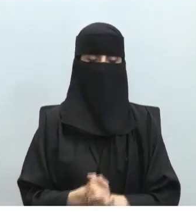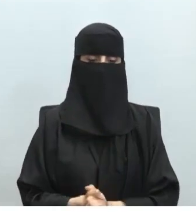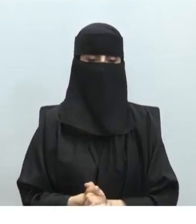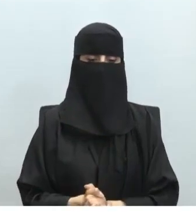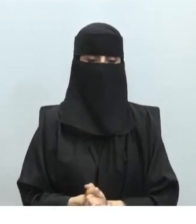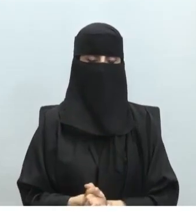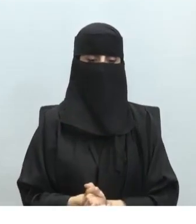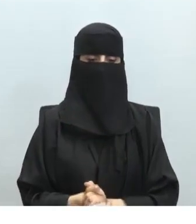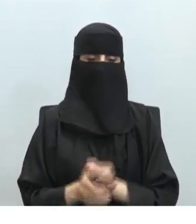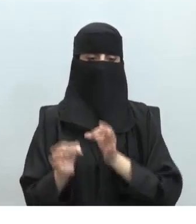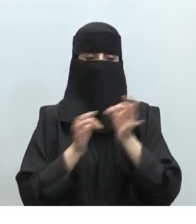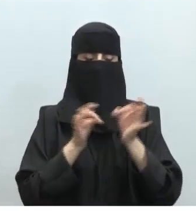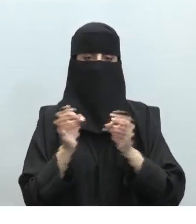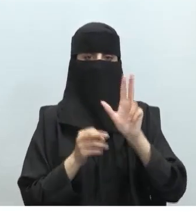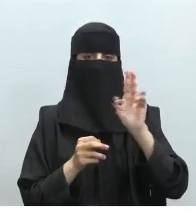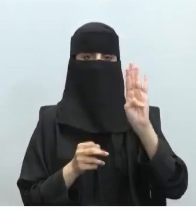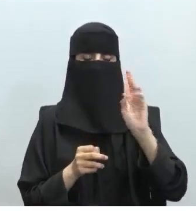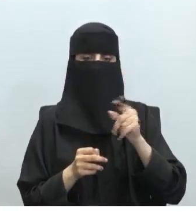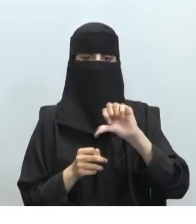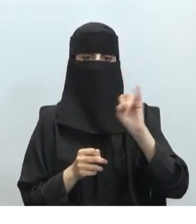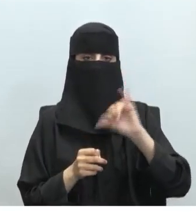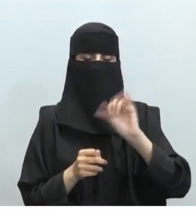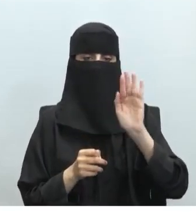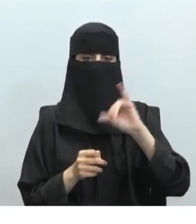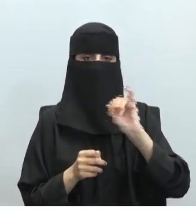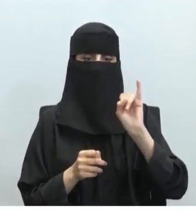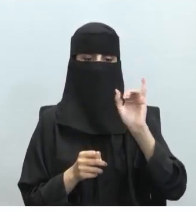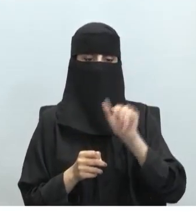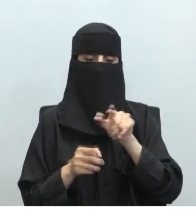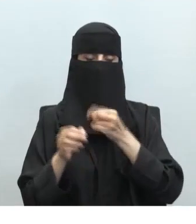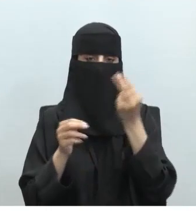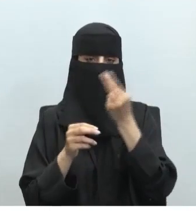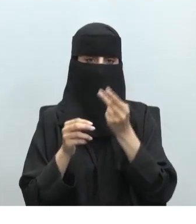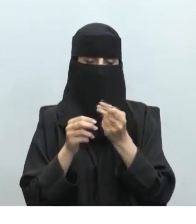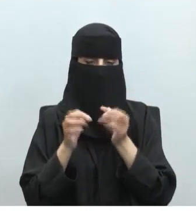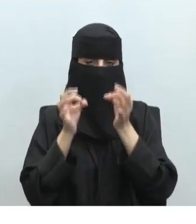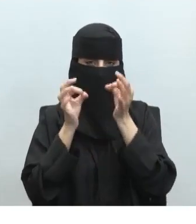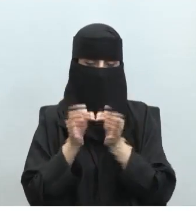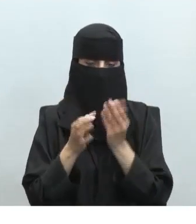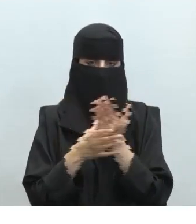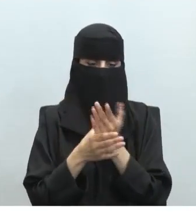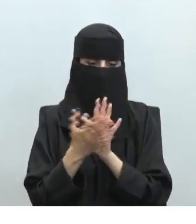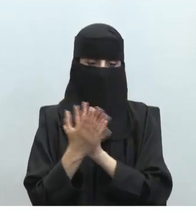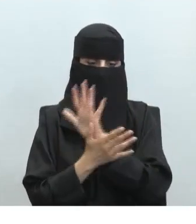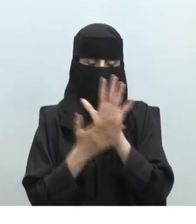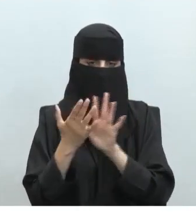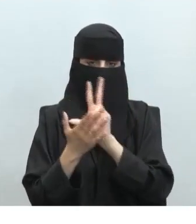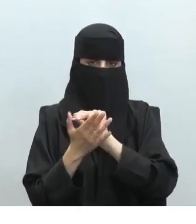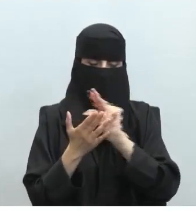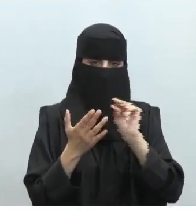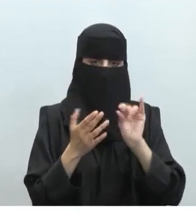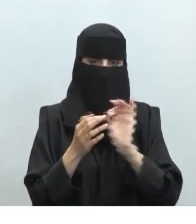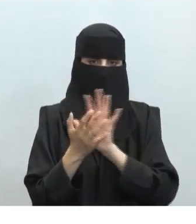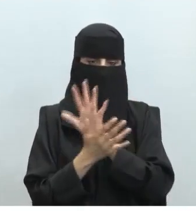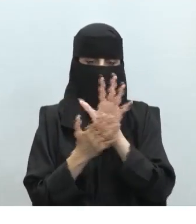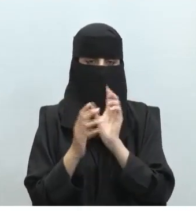جينات المخطط الكروموسومي هو رسم دقيق تترتب فيه الكروموسومات المتشابهه المصبوغه في صوره ازواج قصيره لعلنا